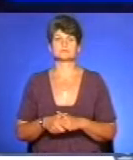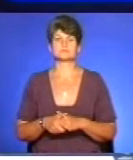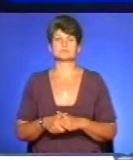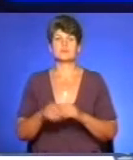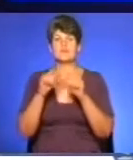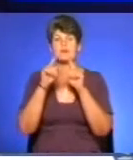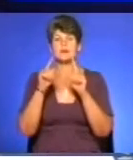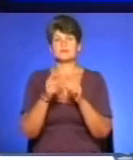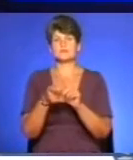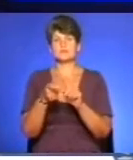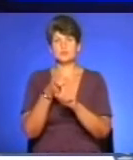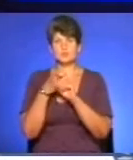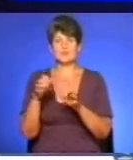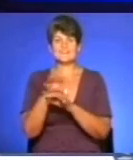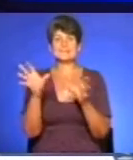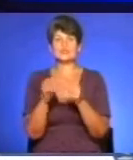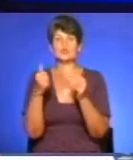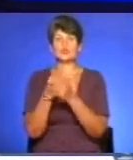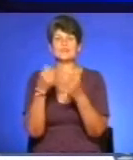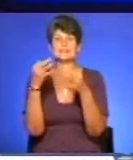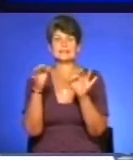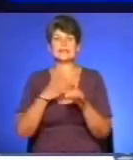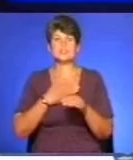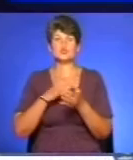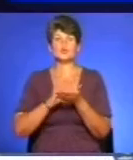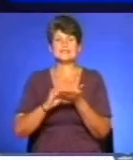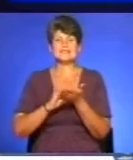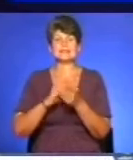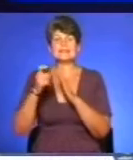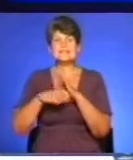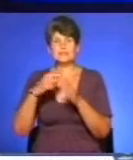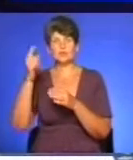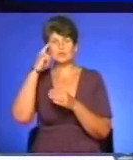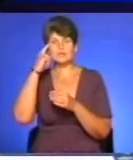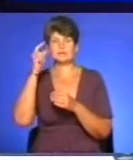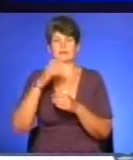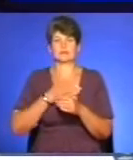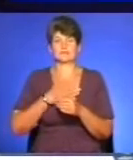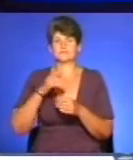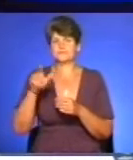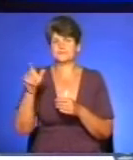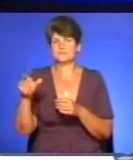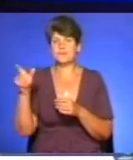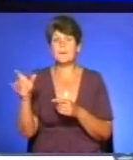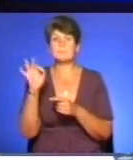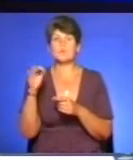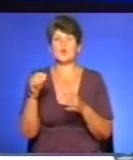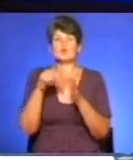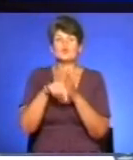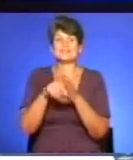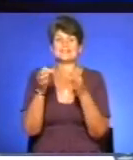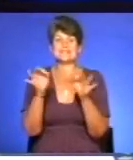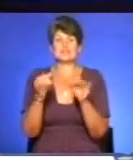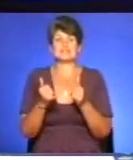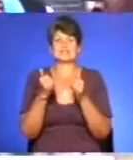У рамках проекту «Від єдності до незалежності» наші журналісти дізнавалися думки тернополян про національні символи, про сутність незалежності для